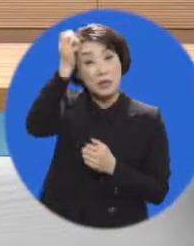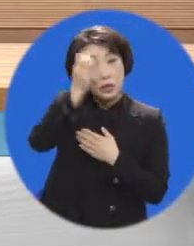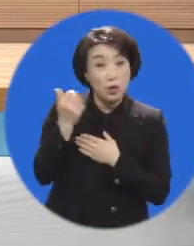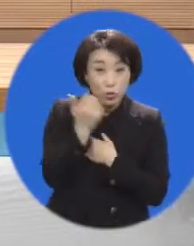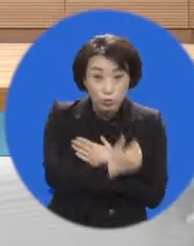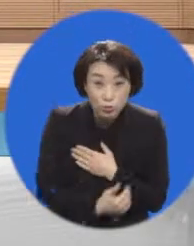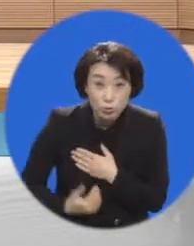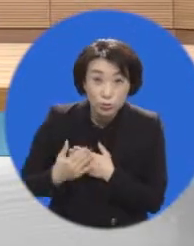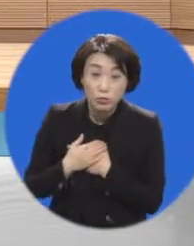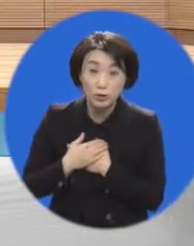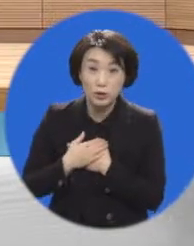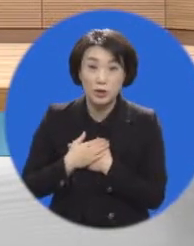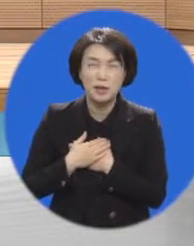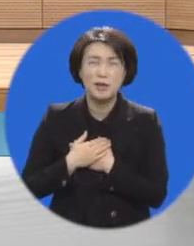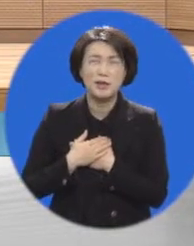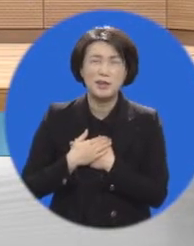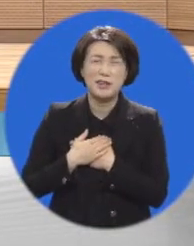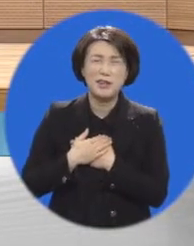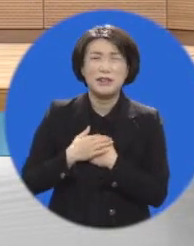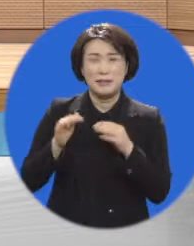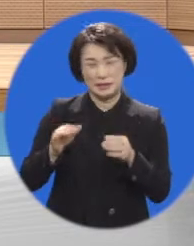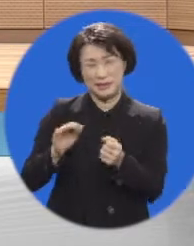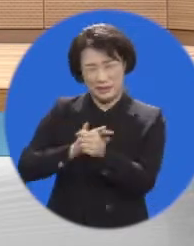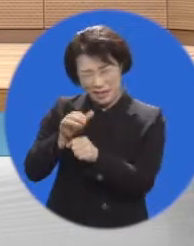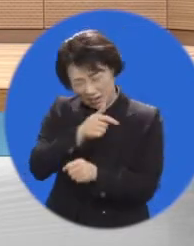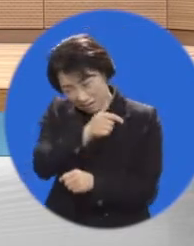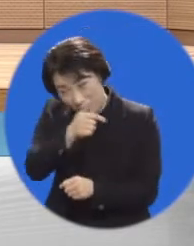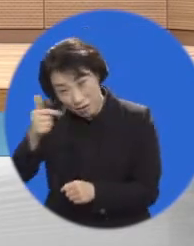영육간에 원 없이 사랑하셨어.